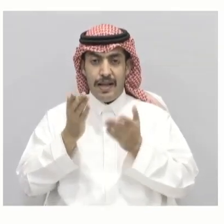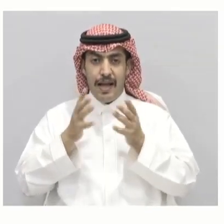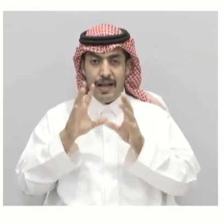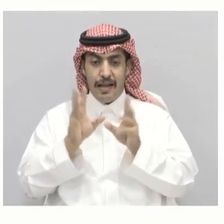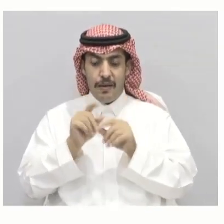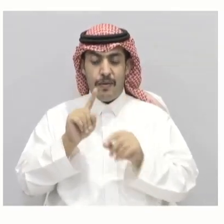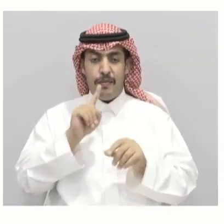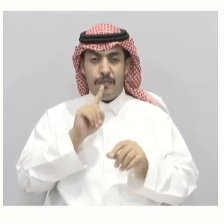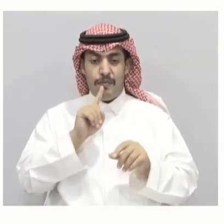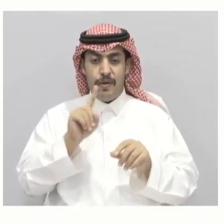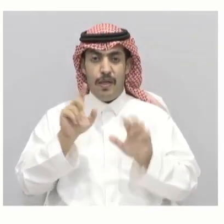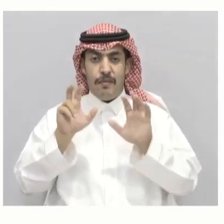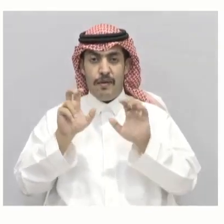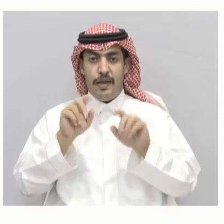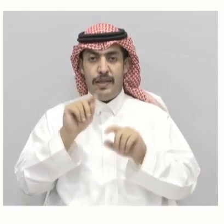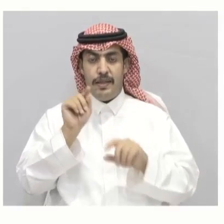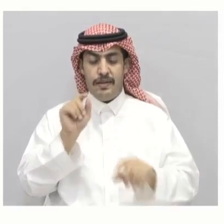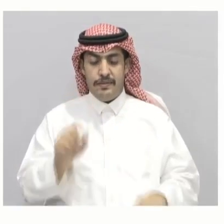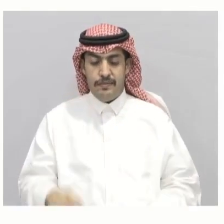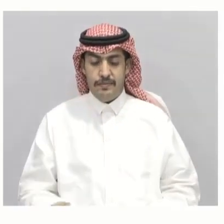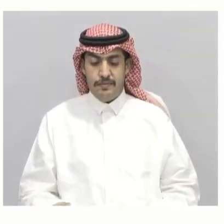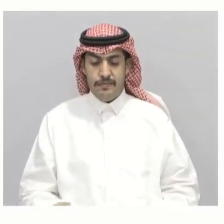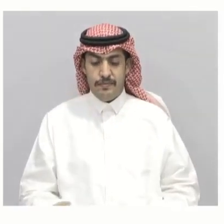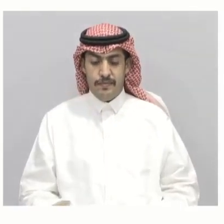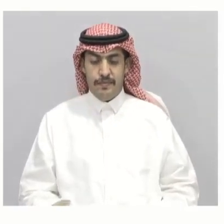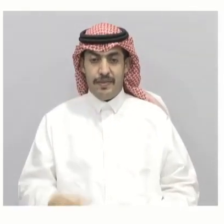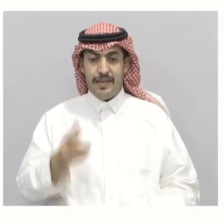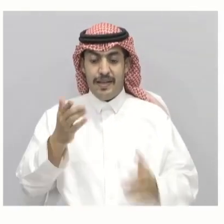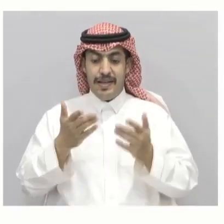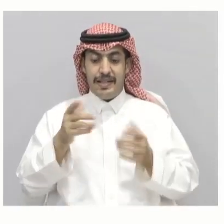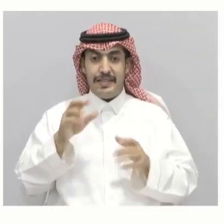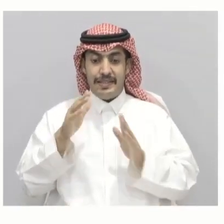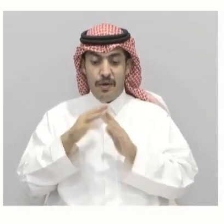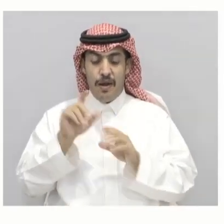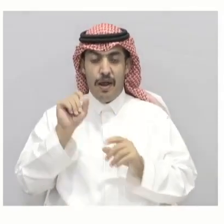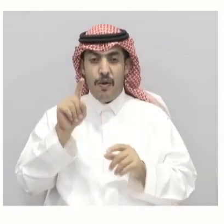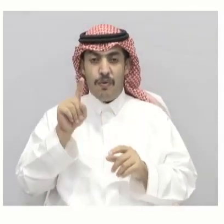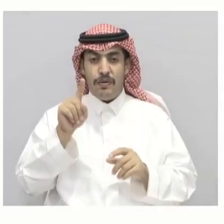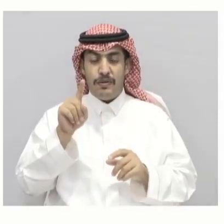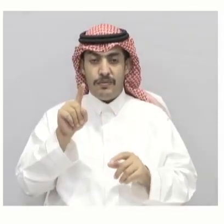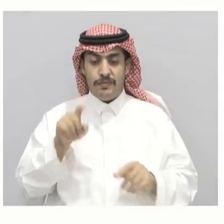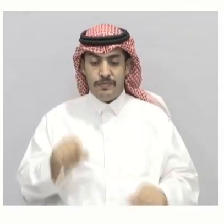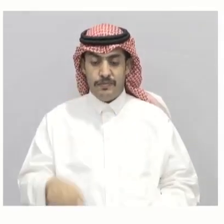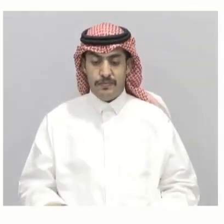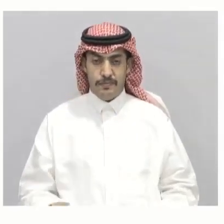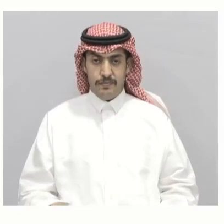100 درجه فيقول قياس الزاويه الاولى هنا